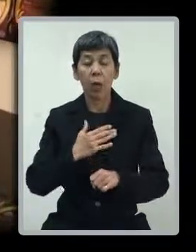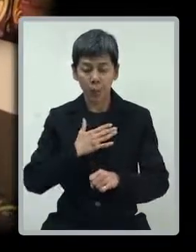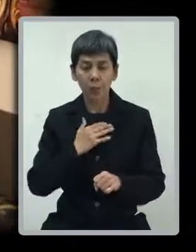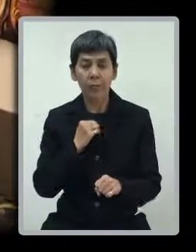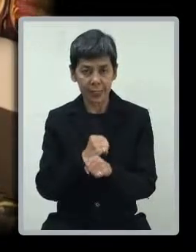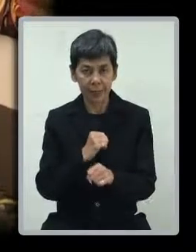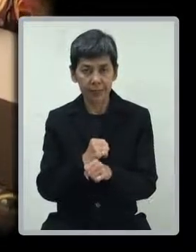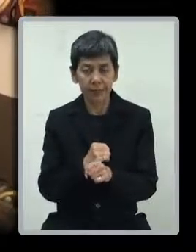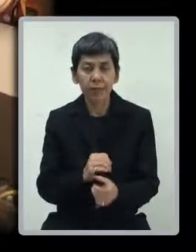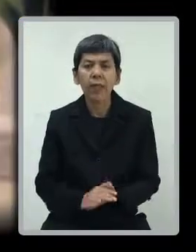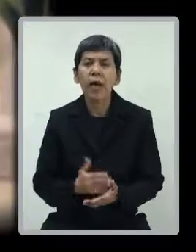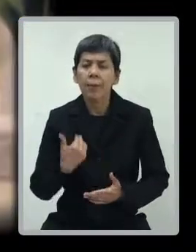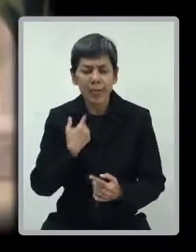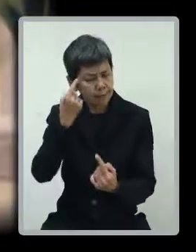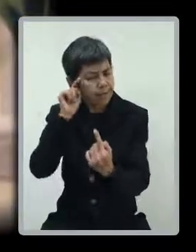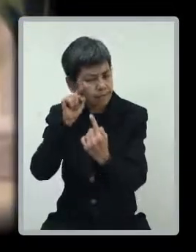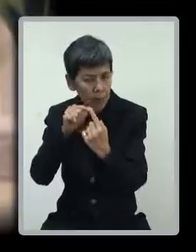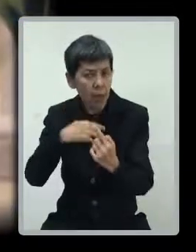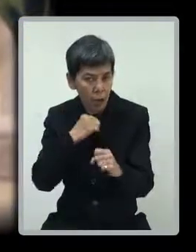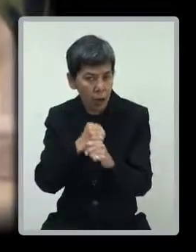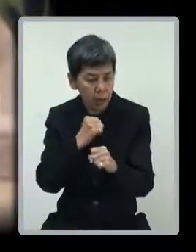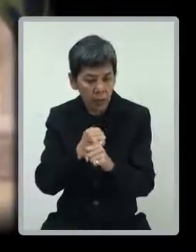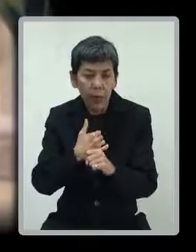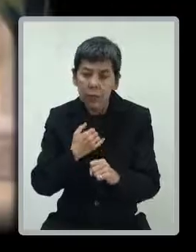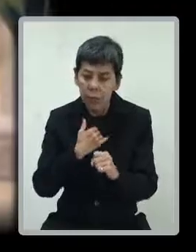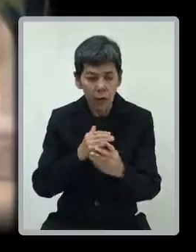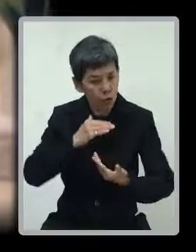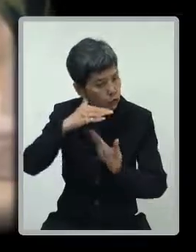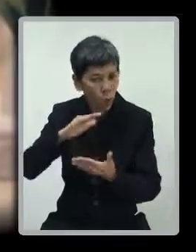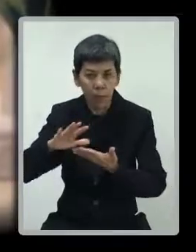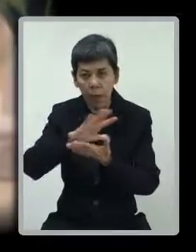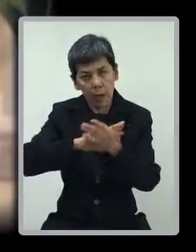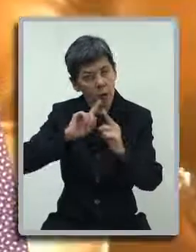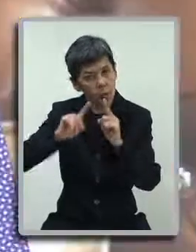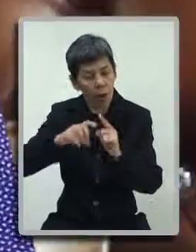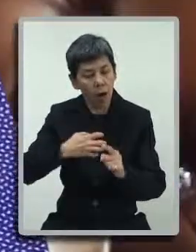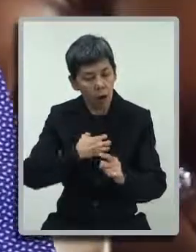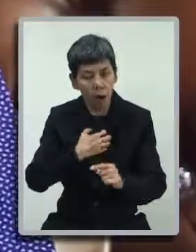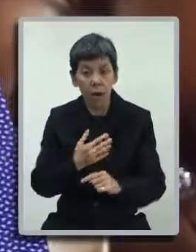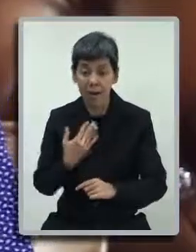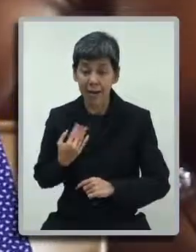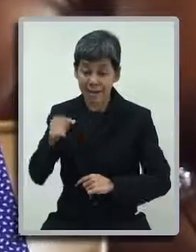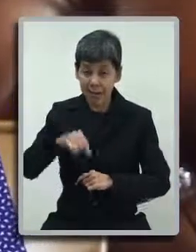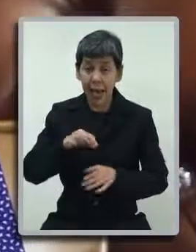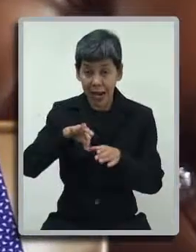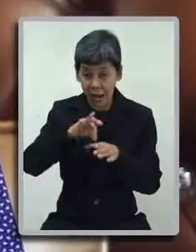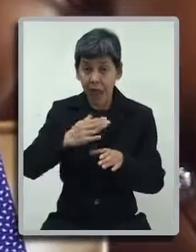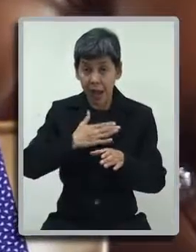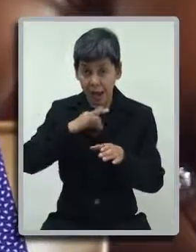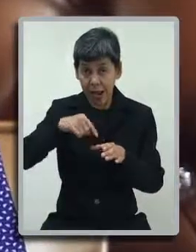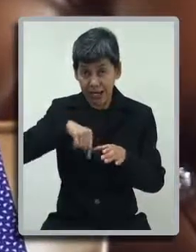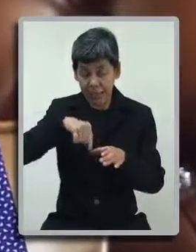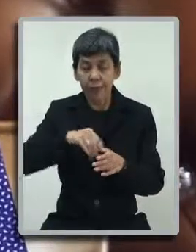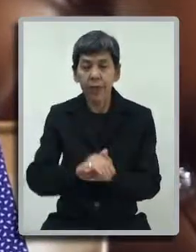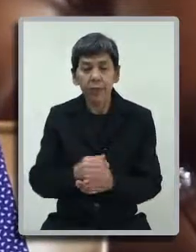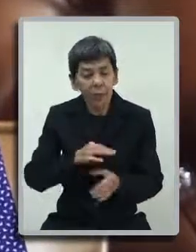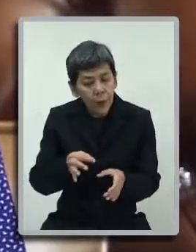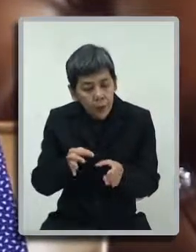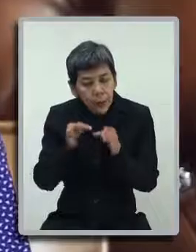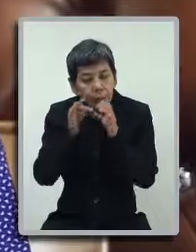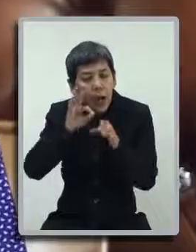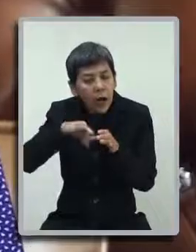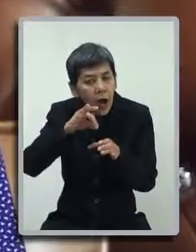ที่ผมได้ทำขึ้นมาเรามีเป้าหมายที่เราจะออกไปต่างประเทศครับเมื่อเข้ามาที่ร้านกาแฟของเราแล้วเนี่ยก็แบบ